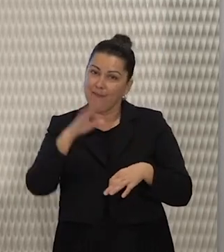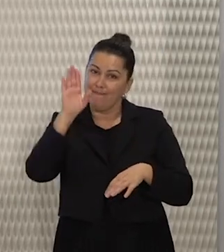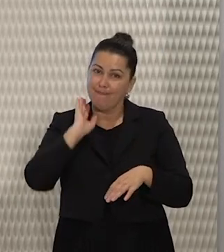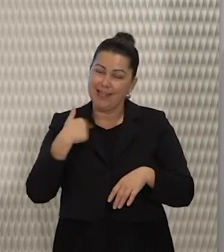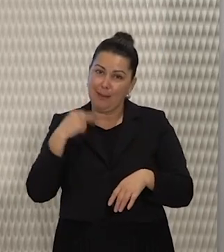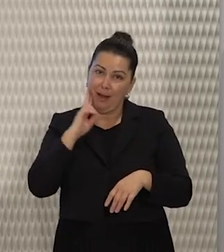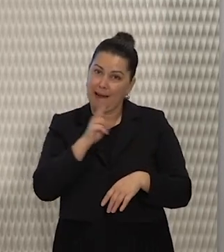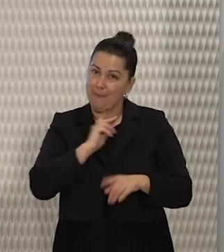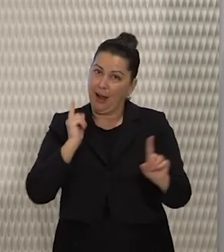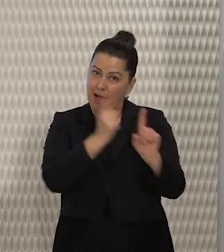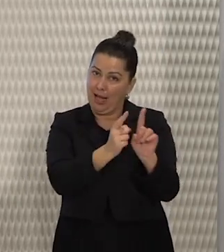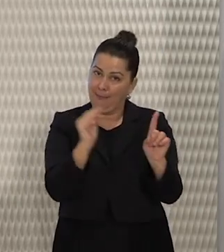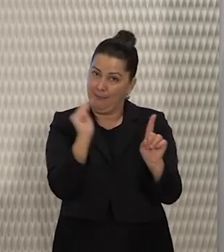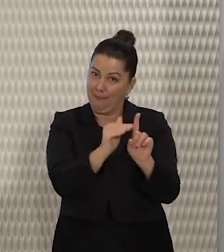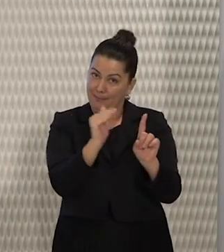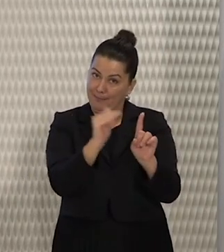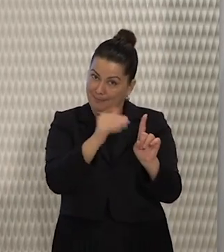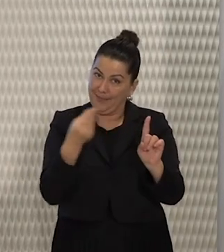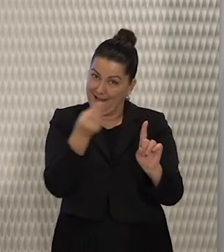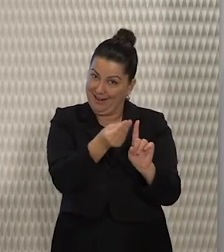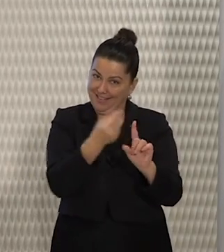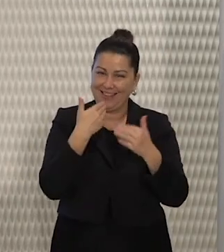bitte an meine Mom. Danke.